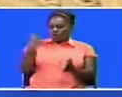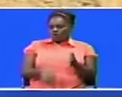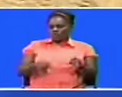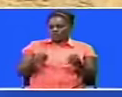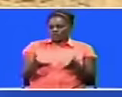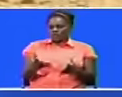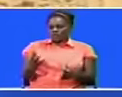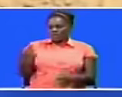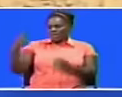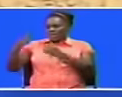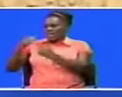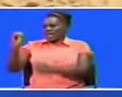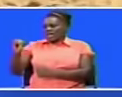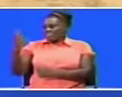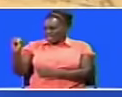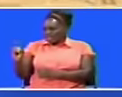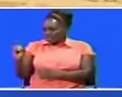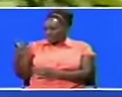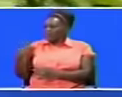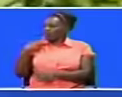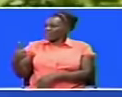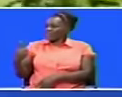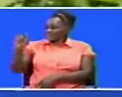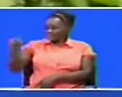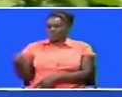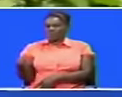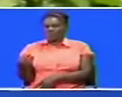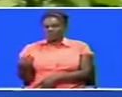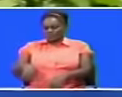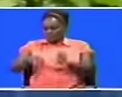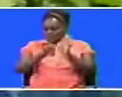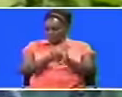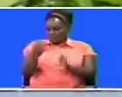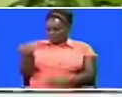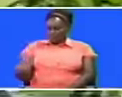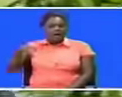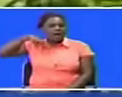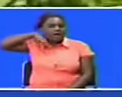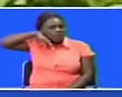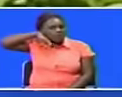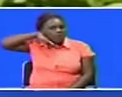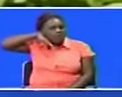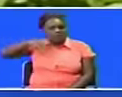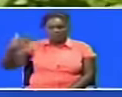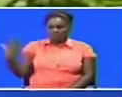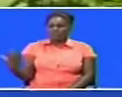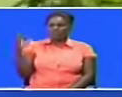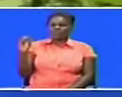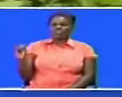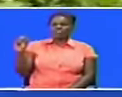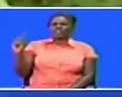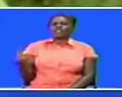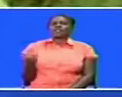shilingi kati ya 1,080 hadi shilingi 1,100. For example, the young ones you see here, they go for about 50,000 Kenya